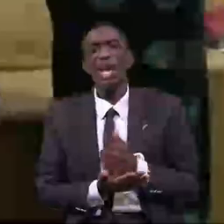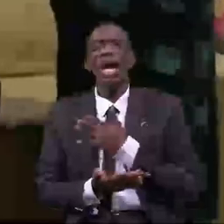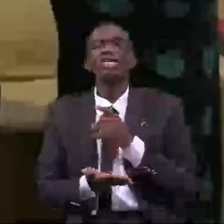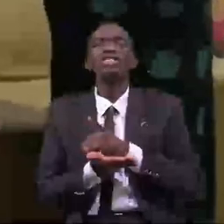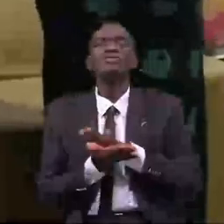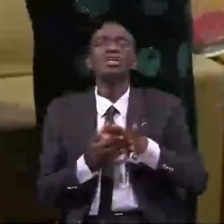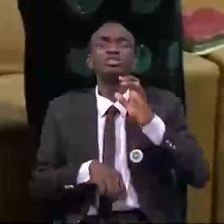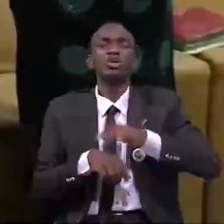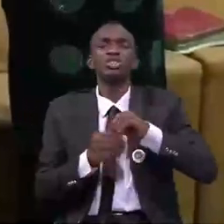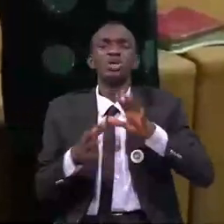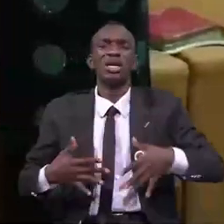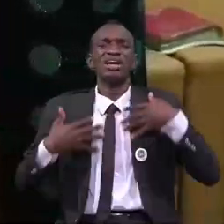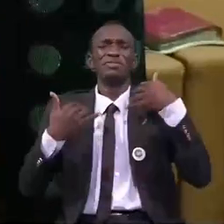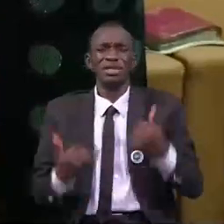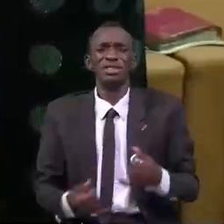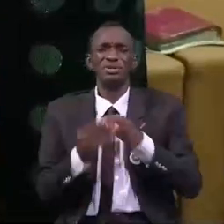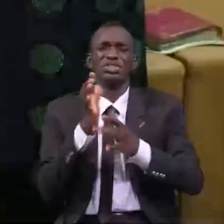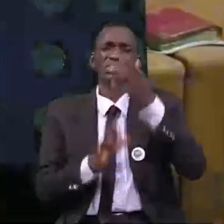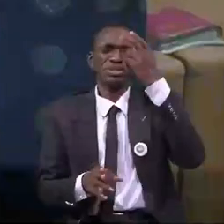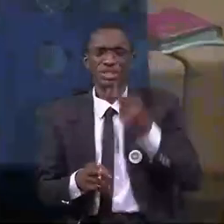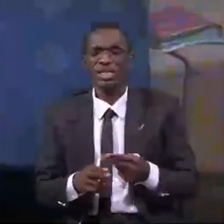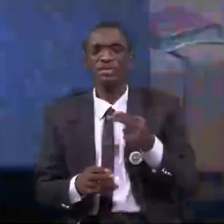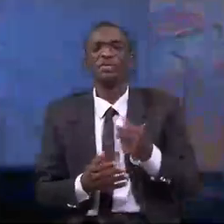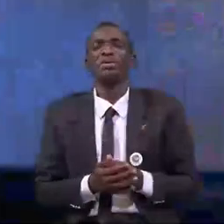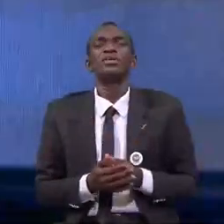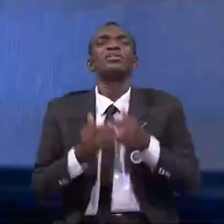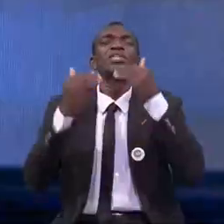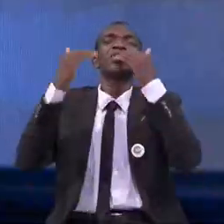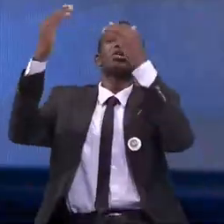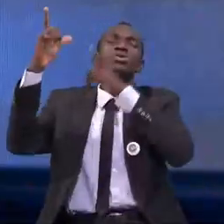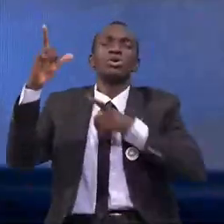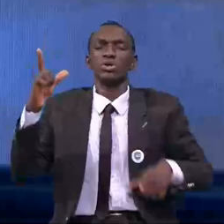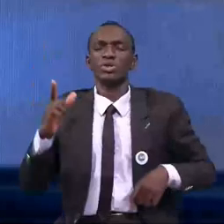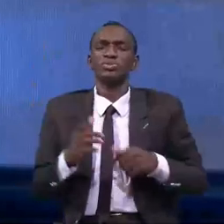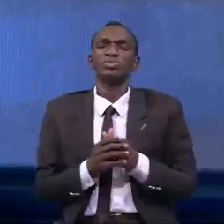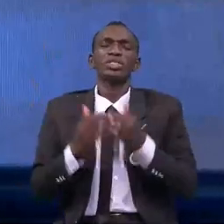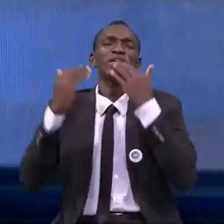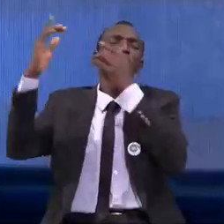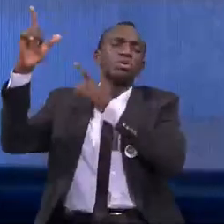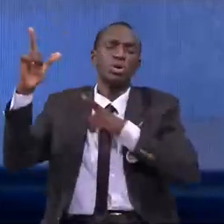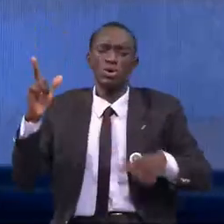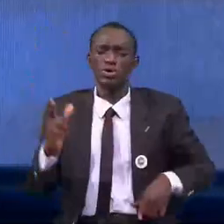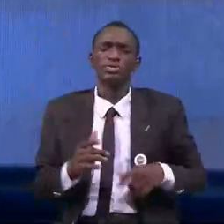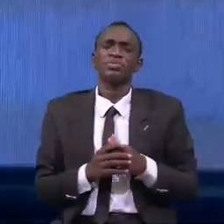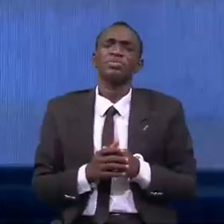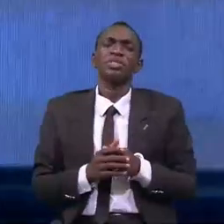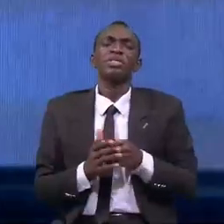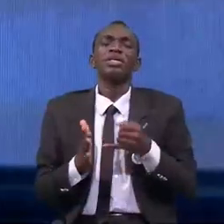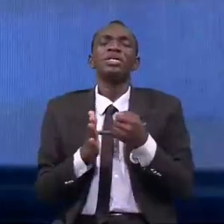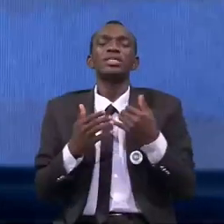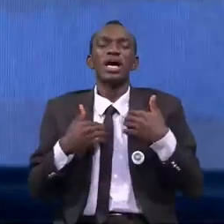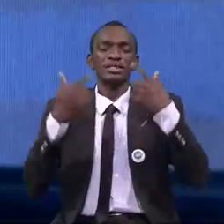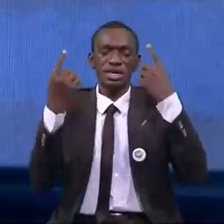pas la tou divine dans votre vie maintenant merci Seigneur merci Seigneur